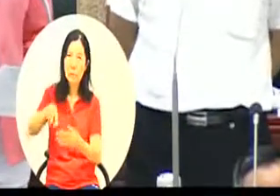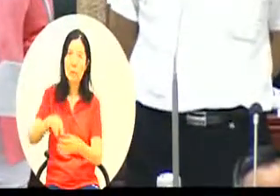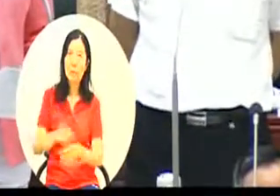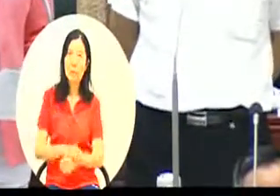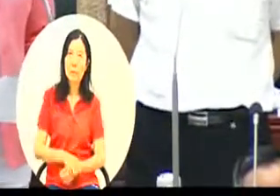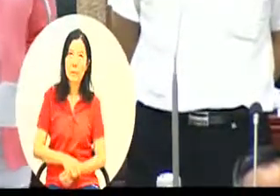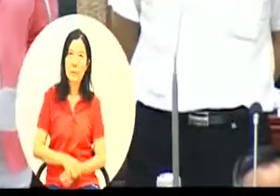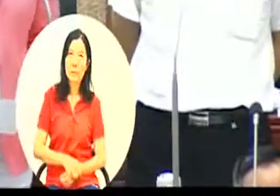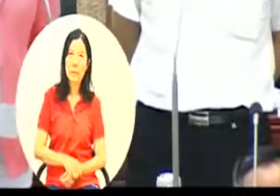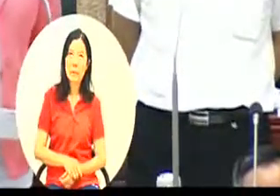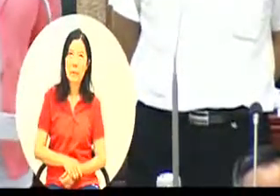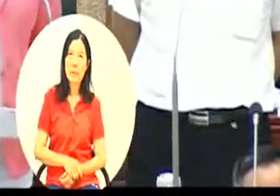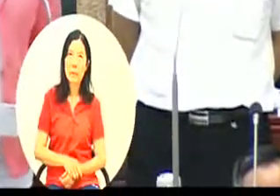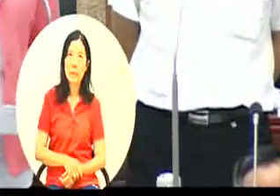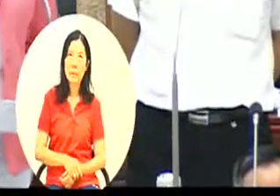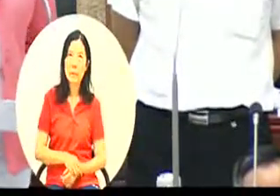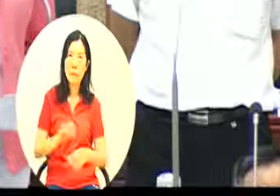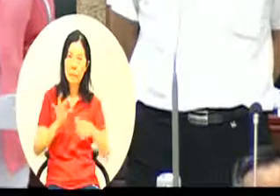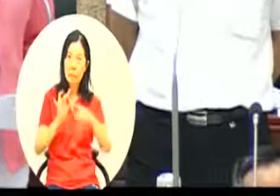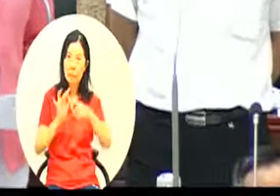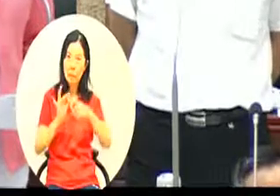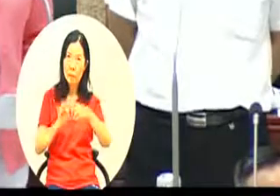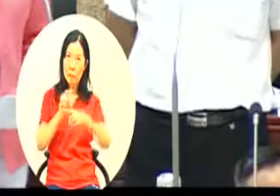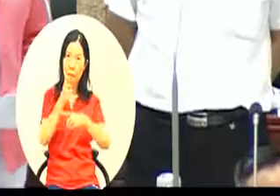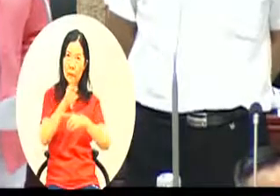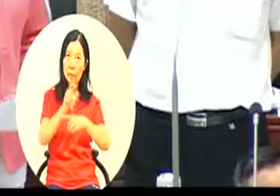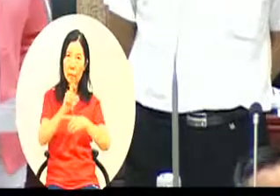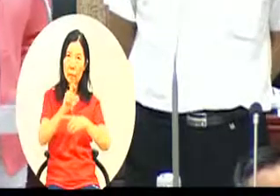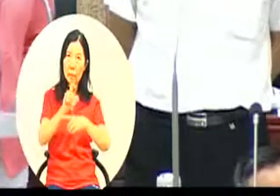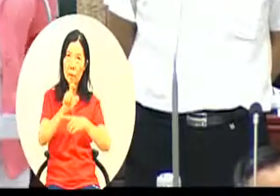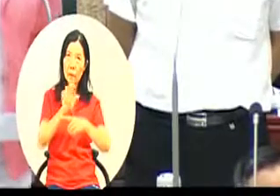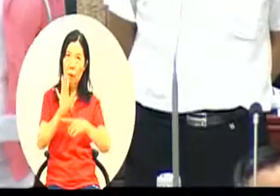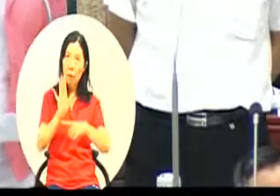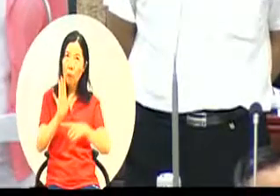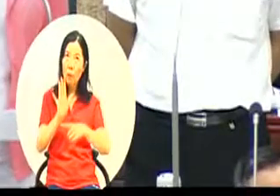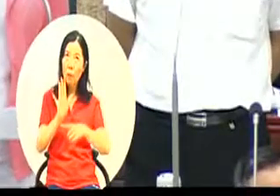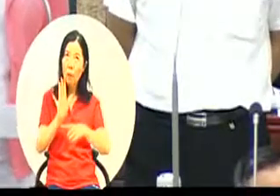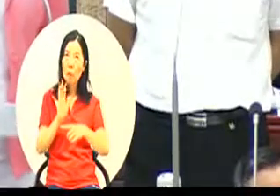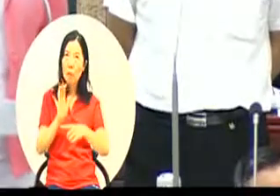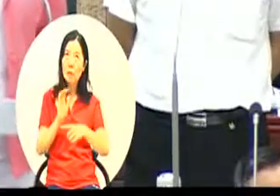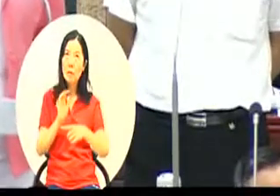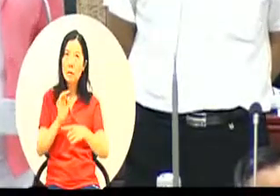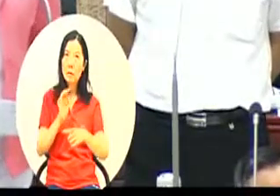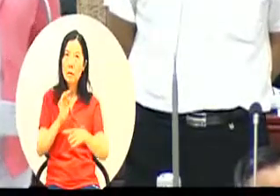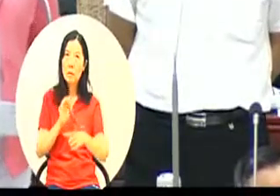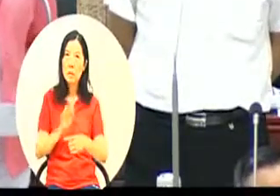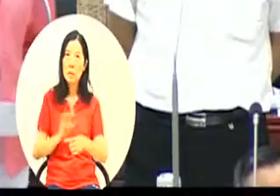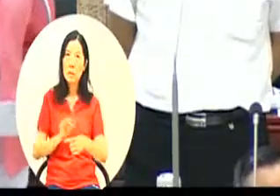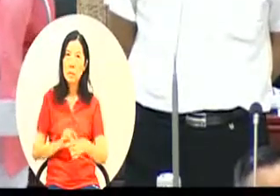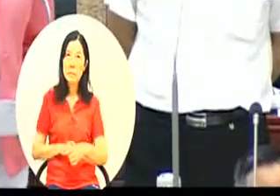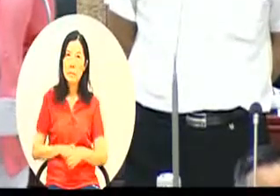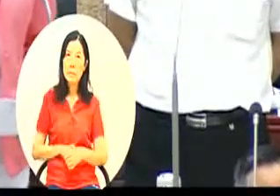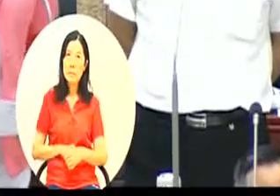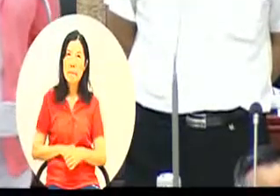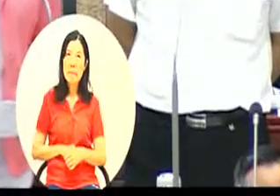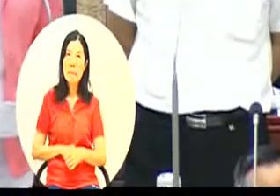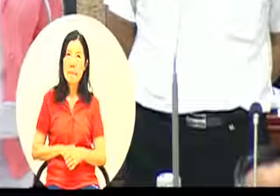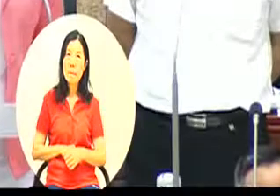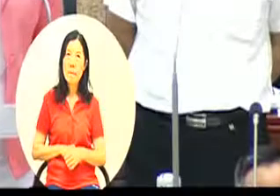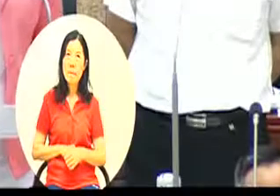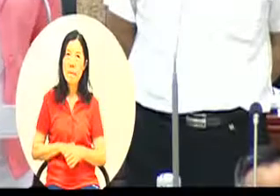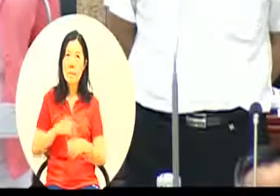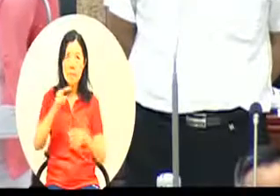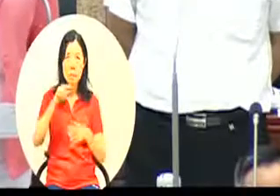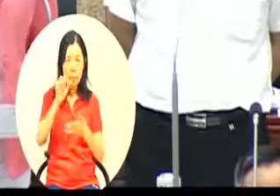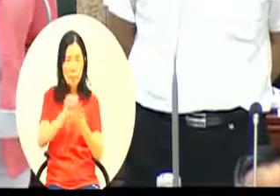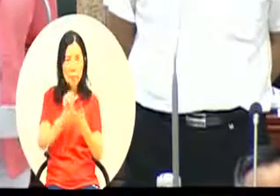面。 60%。 对。 有60%。那这数据怎